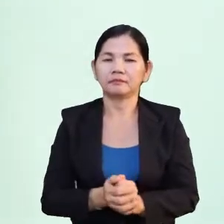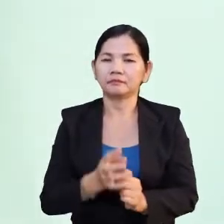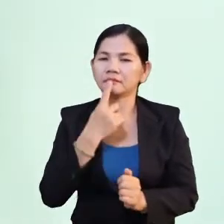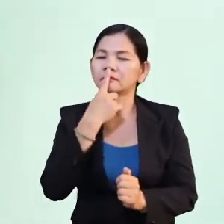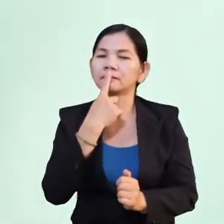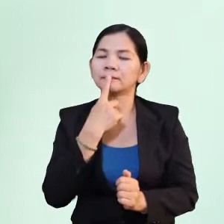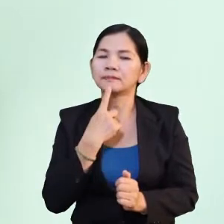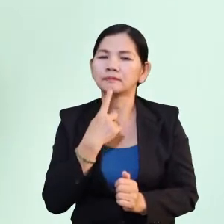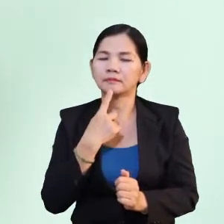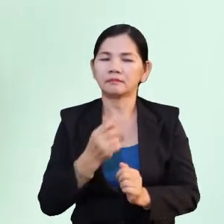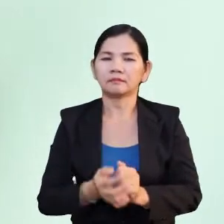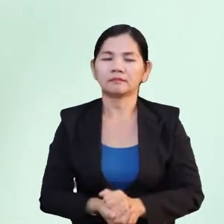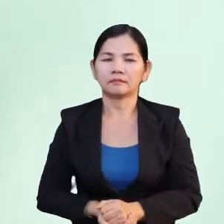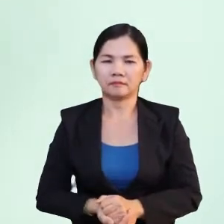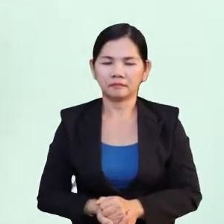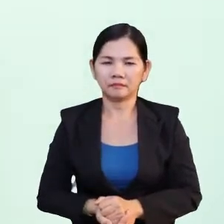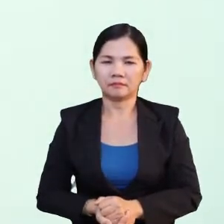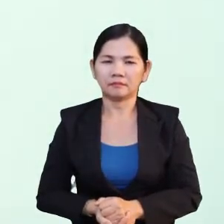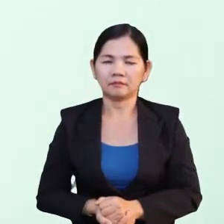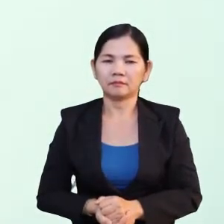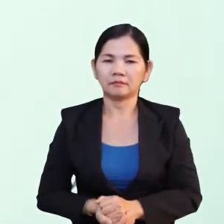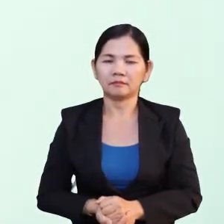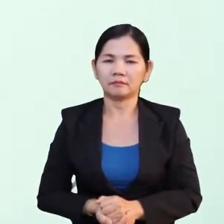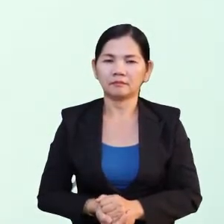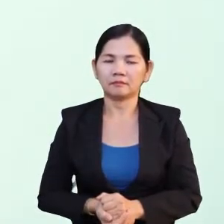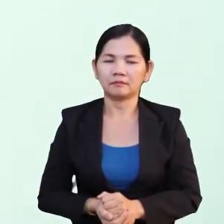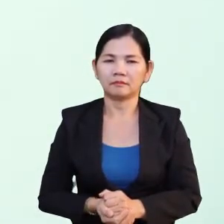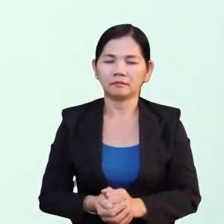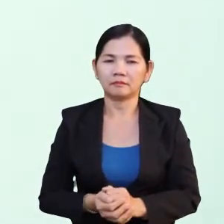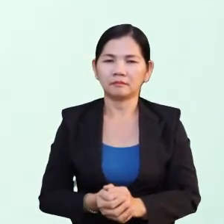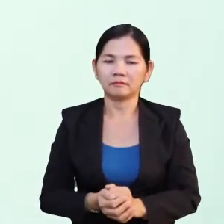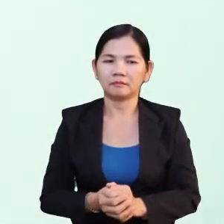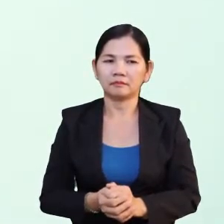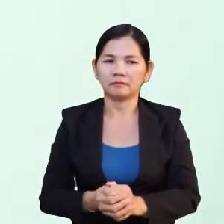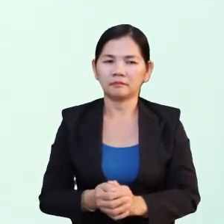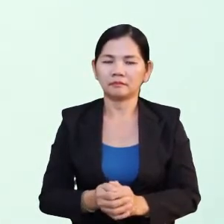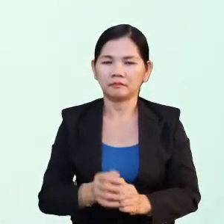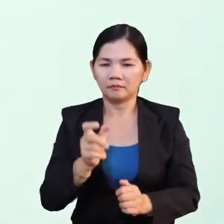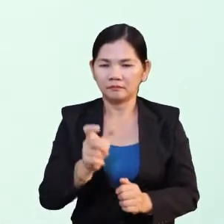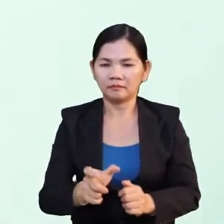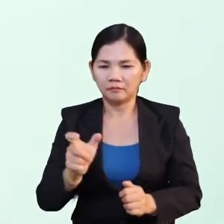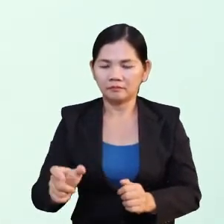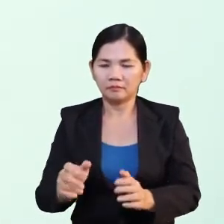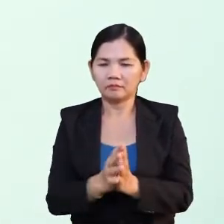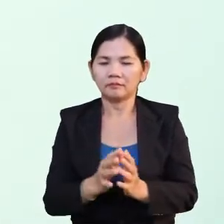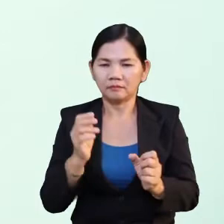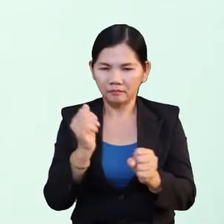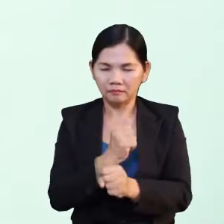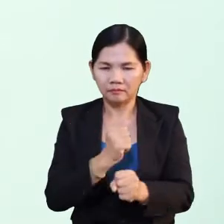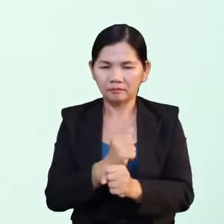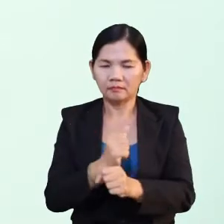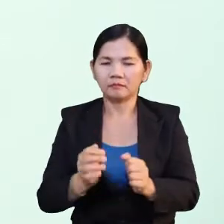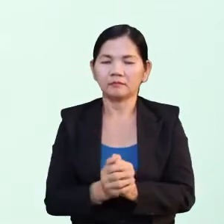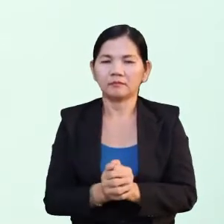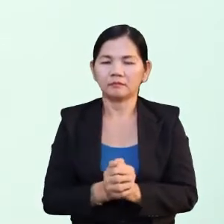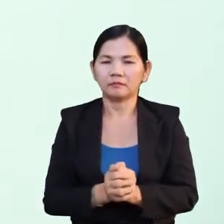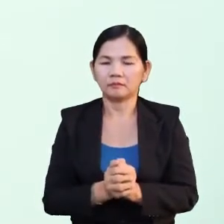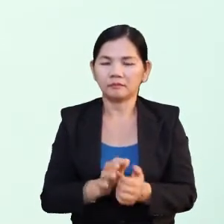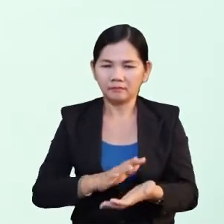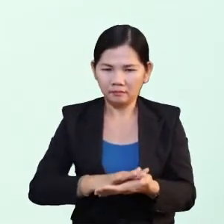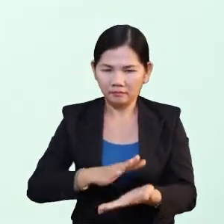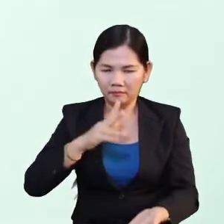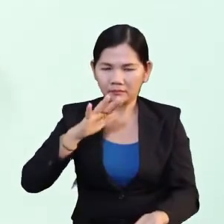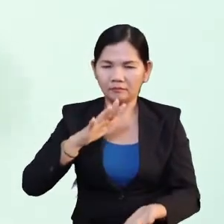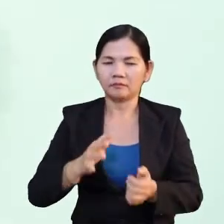ណ៌ក្រហមអញ្ចឹងយើងឃើញមនុស្សហើយឃើញគាត់កំពុងថាជាមើលពណ៌ហ្នឹង